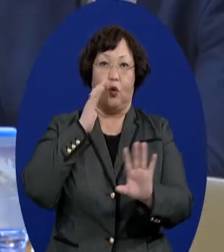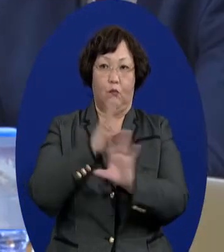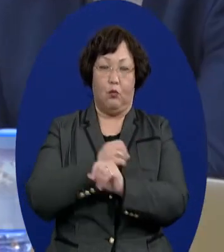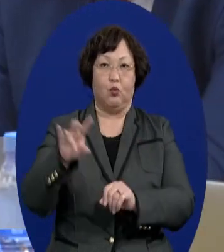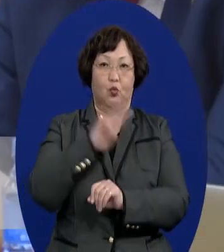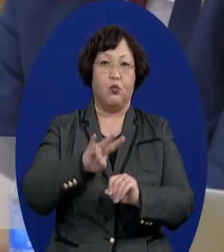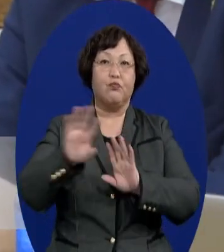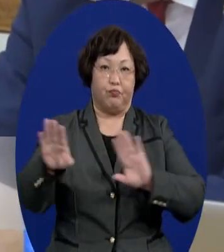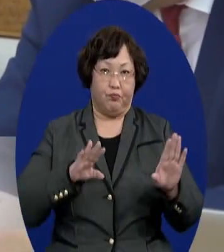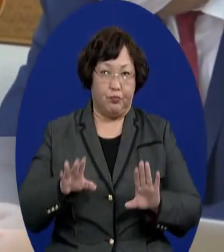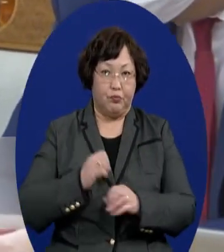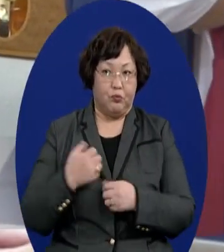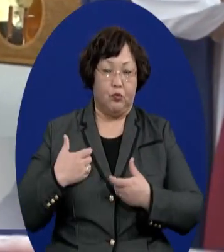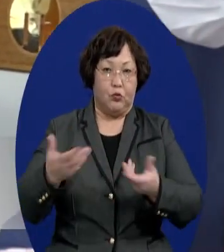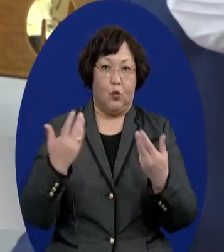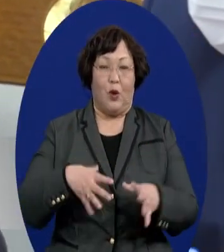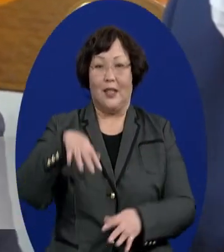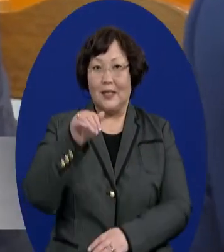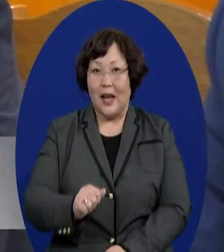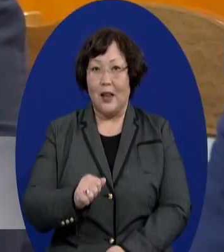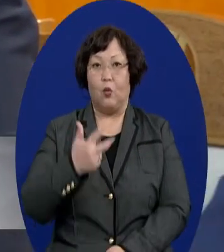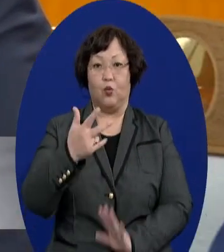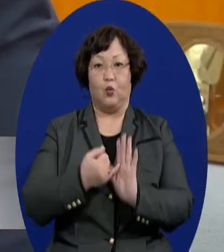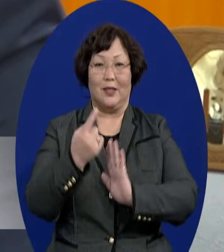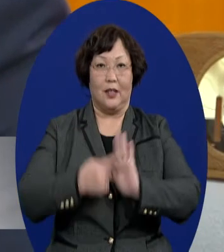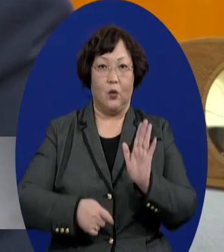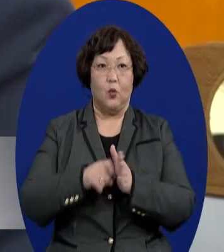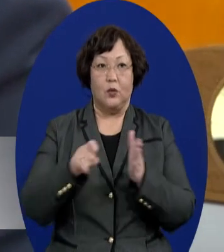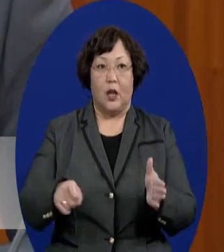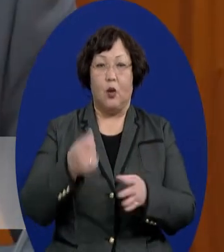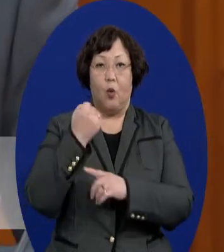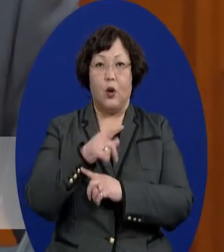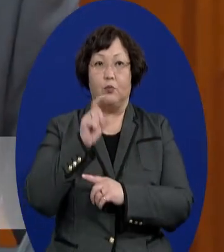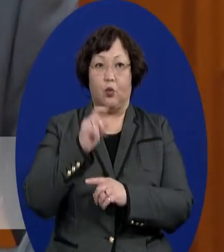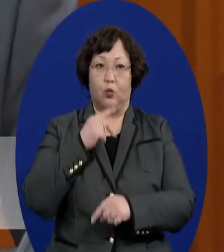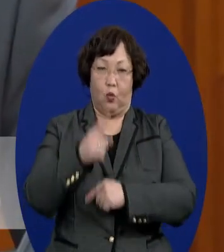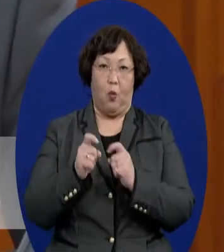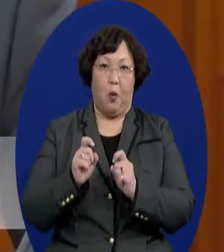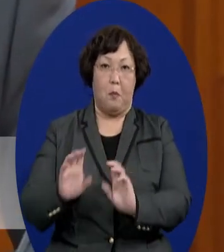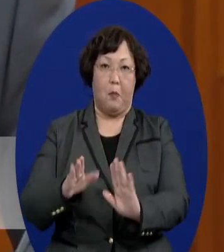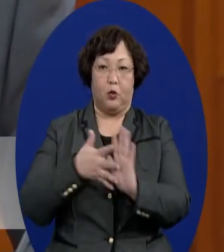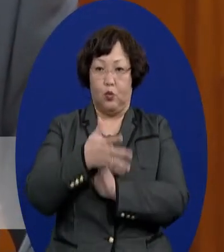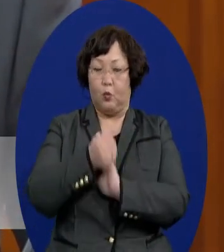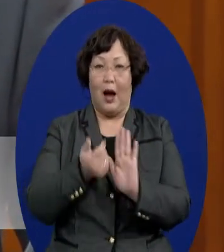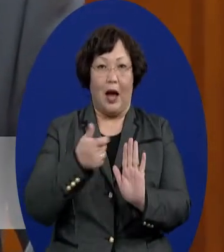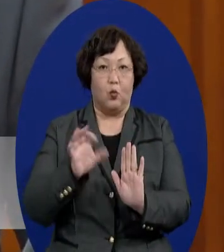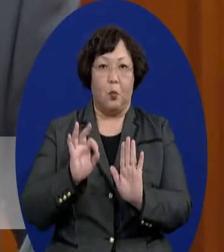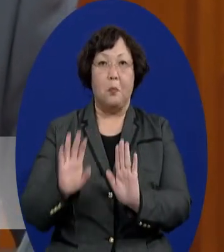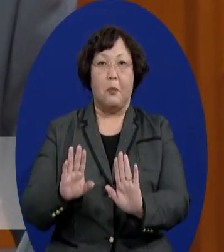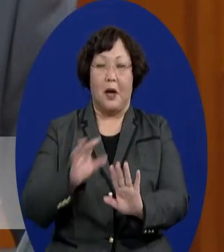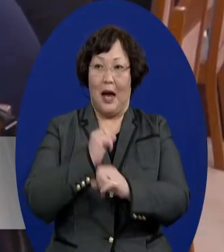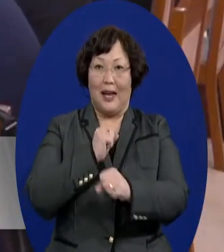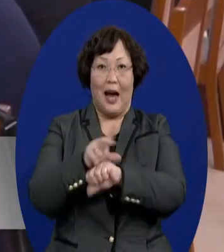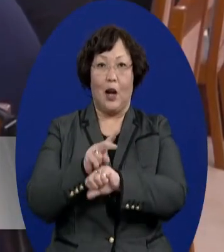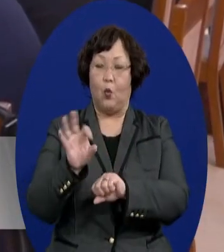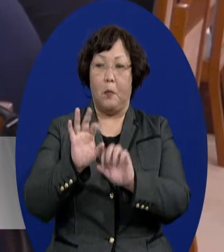үг. За үүнээс гадна цалин хөлс болон 36 сарын урамшууллыг бол хөндөхгүй, төсвийг хасахгүй, оронтойг цөөрүүлэхгүй, одоо байгаа